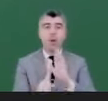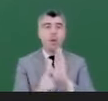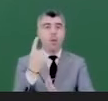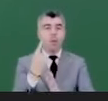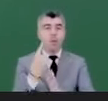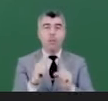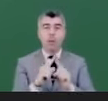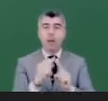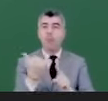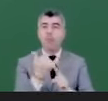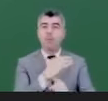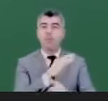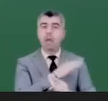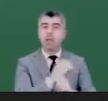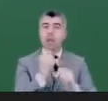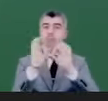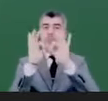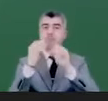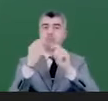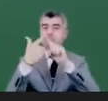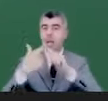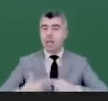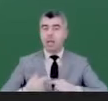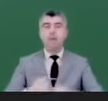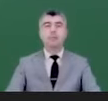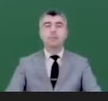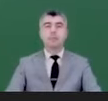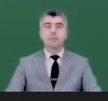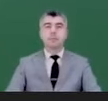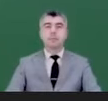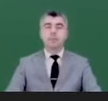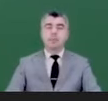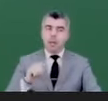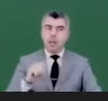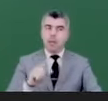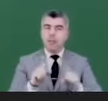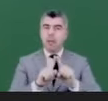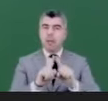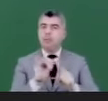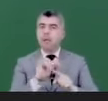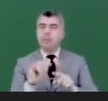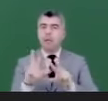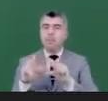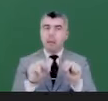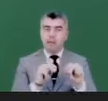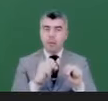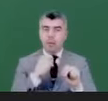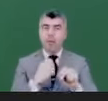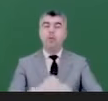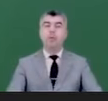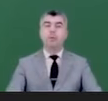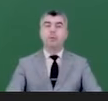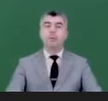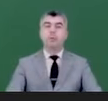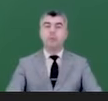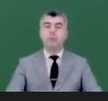لقيمته الماليه وايضا هو غير مسبوق لانه خرج من